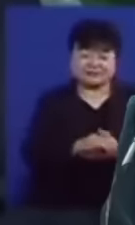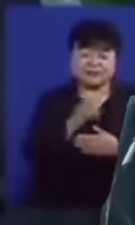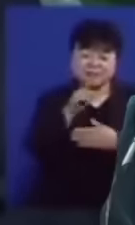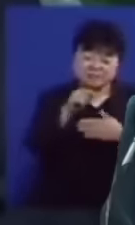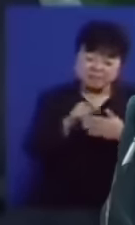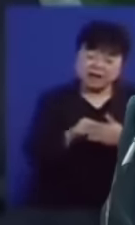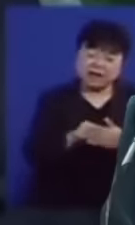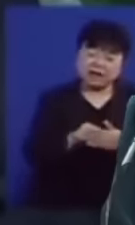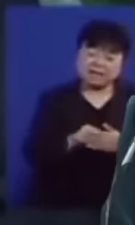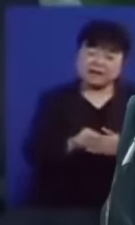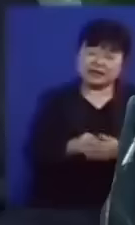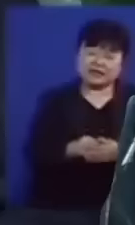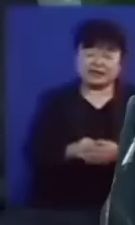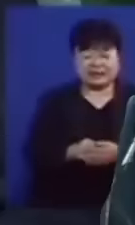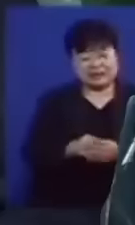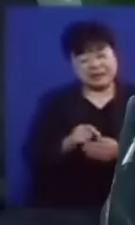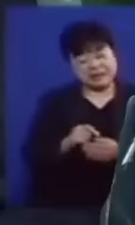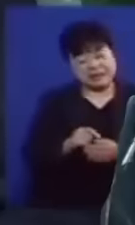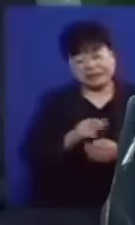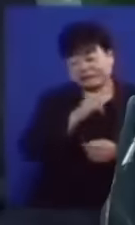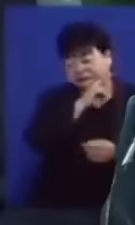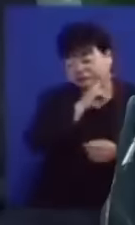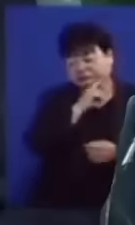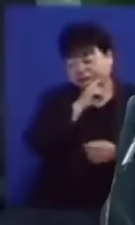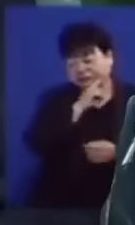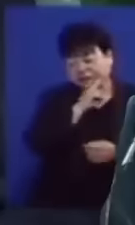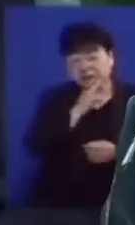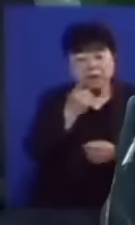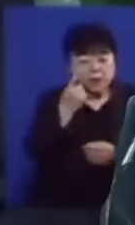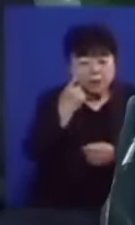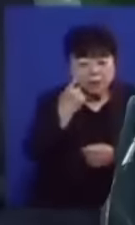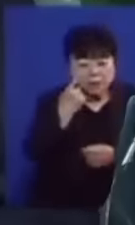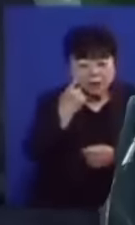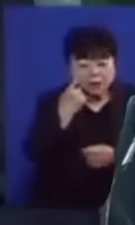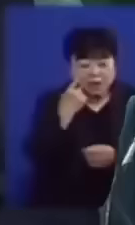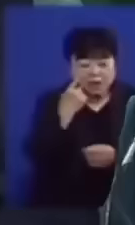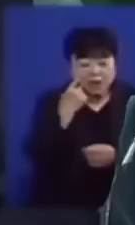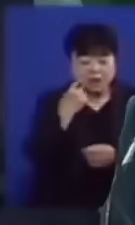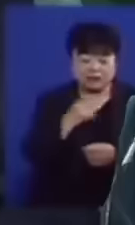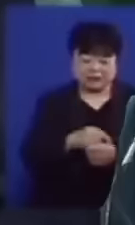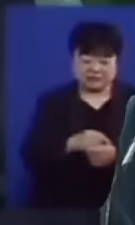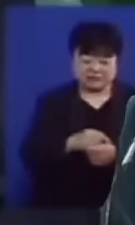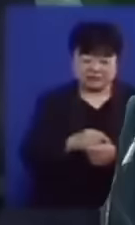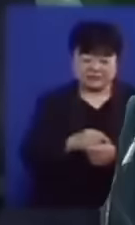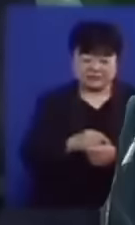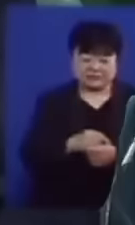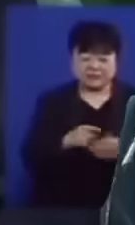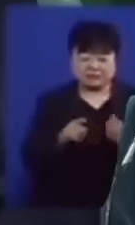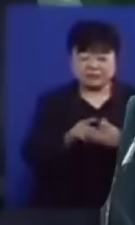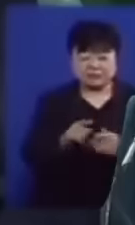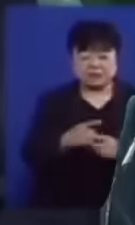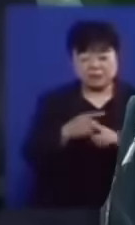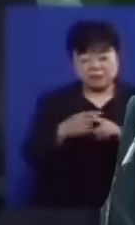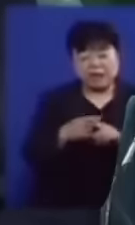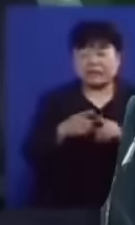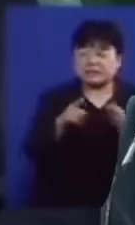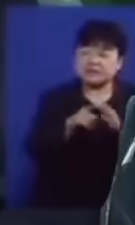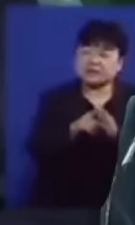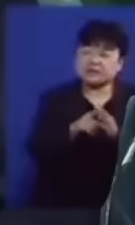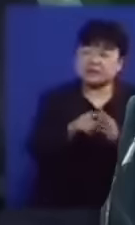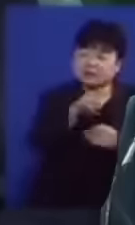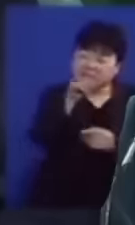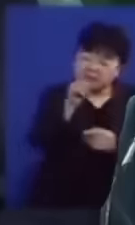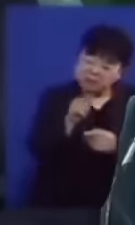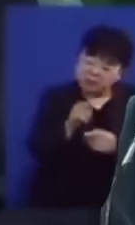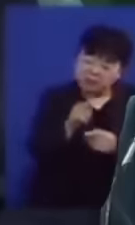마음속에 안 하실 거야. 그러나 해보자. 믿지야 본전이다. 그렇게 하는 사람 많은데